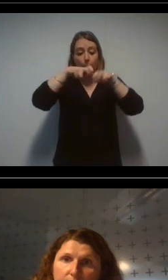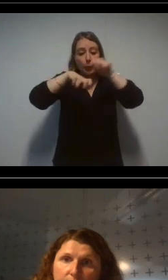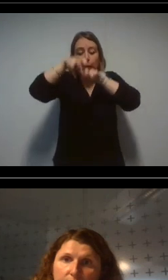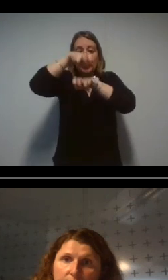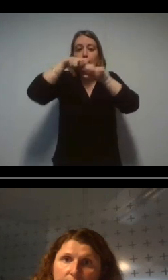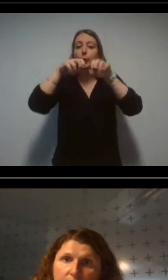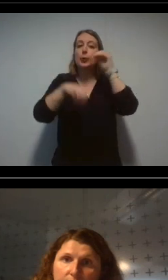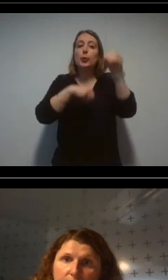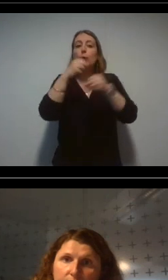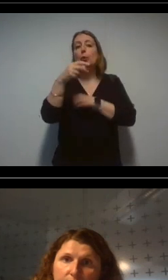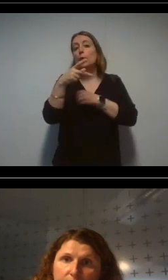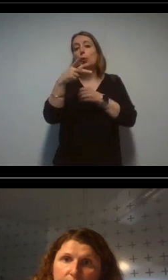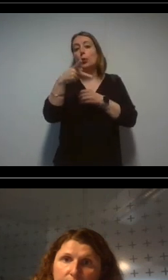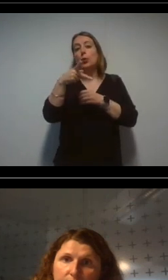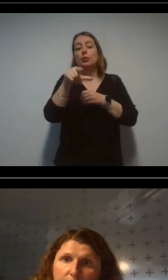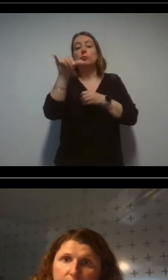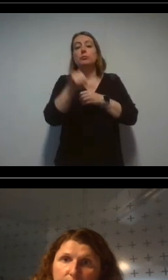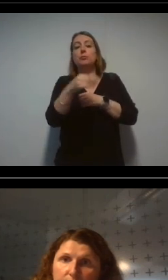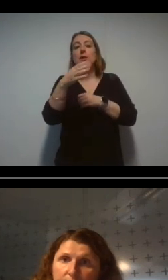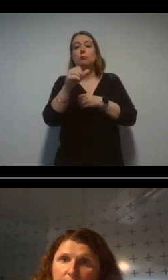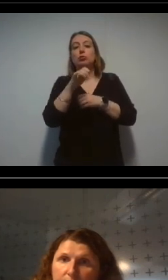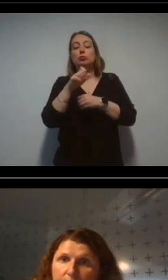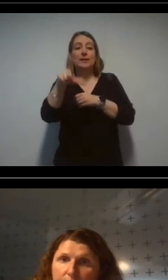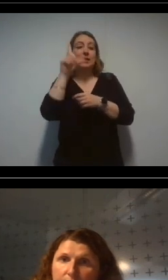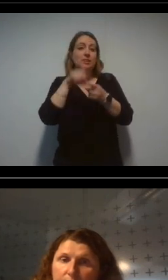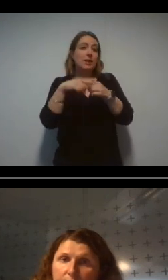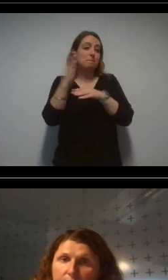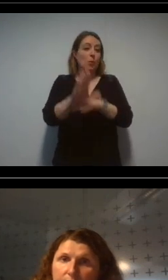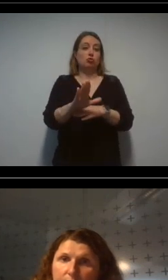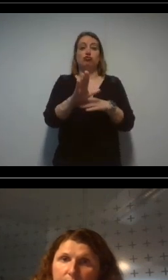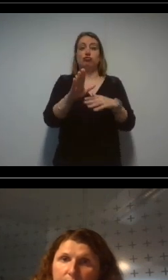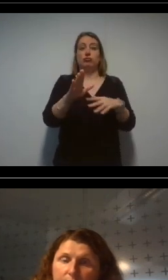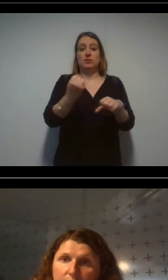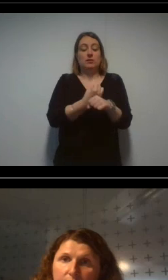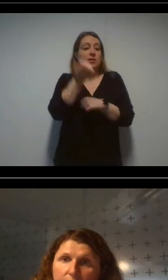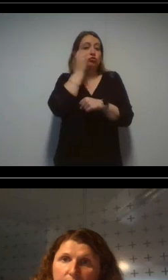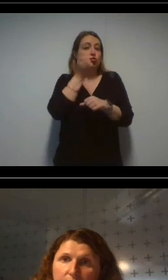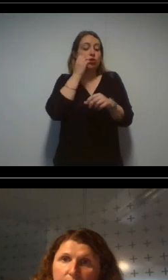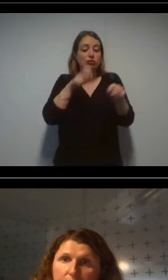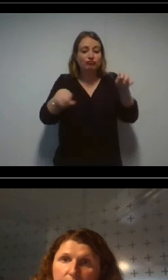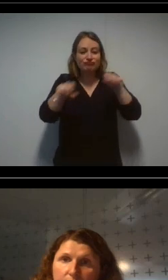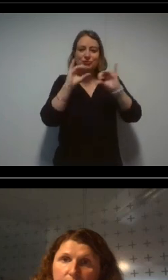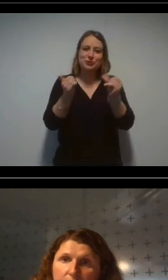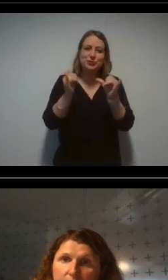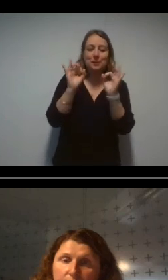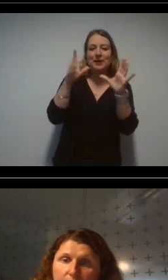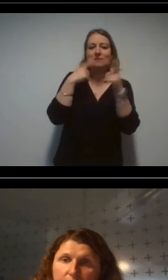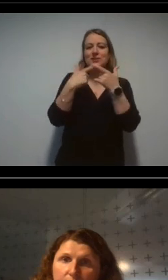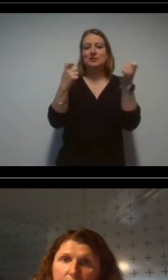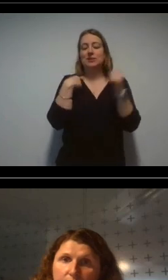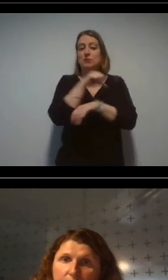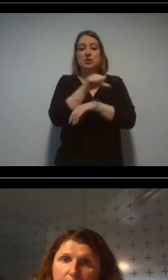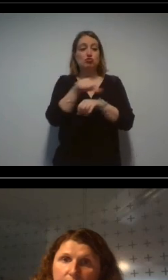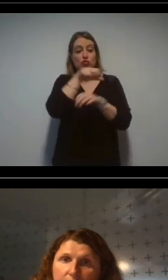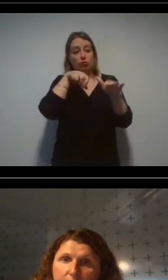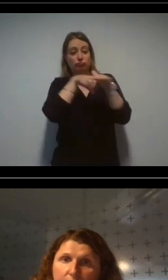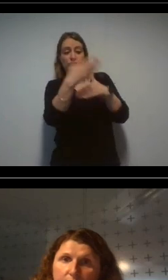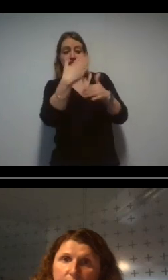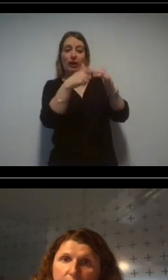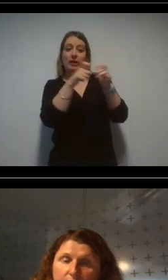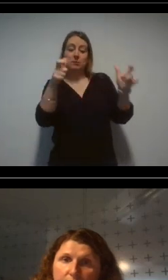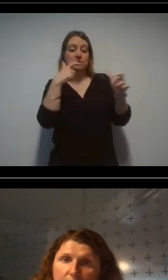choses qui illustrent nos métiers ou notre quotidien. Et donc, pendant une heure, un salarié vient dans un établissement parler de son métier, parler de